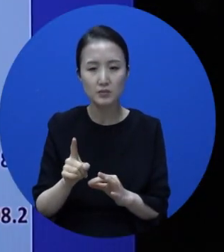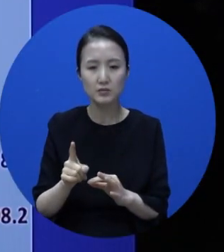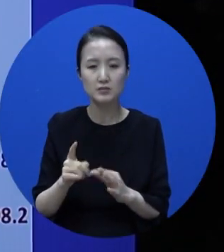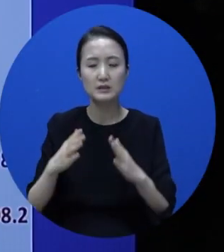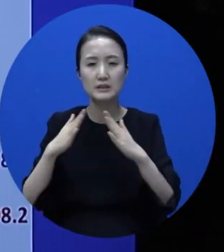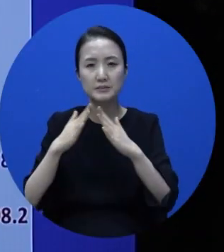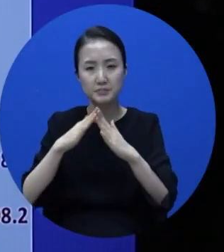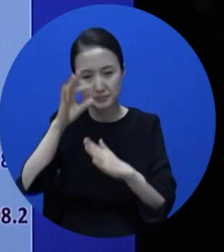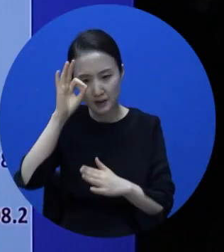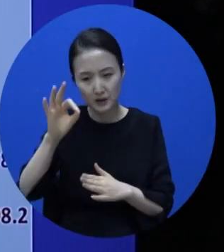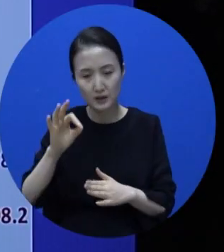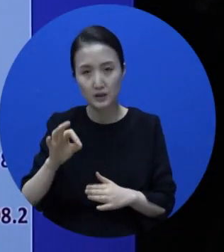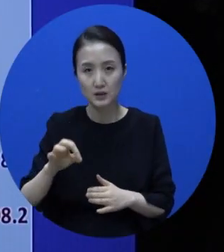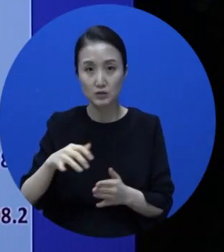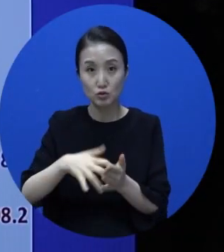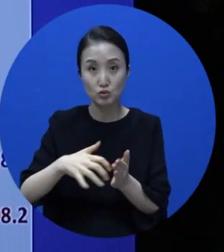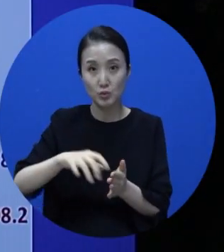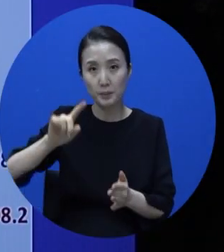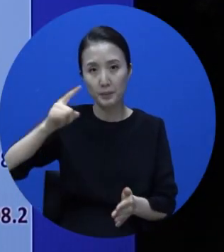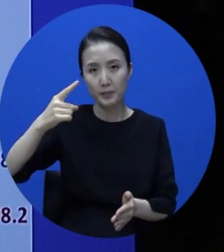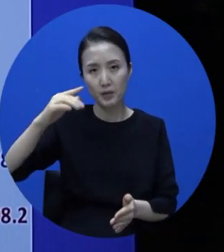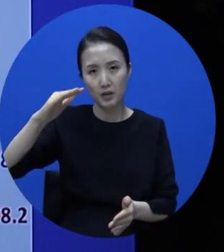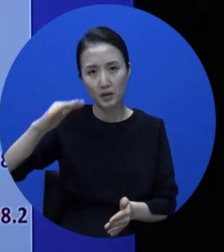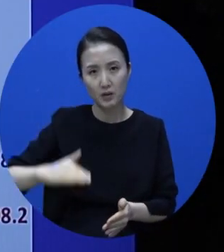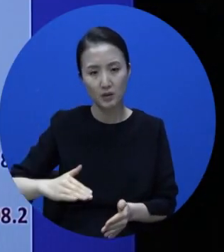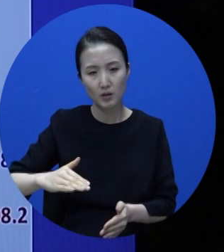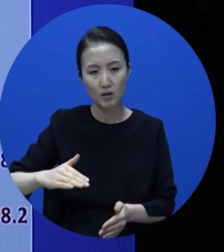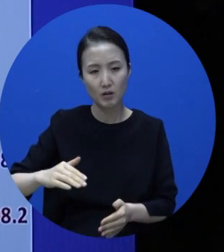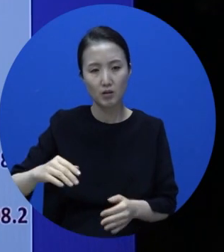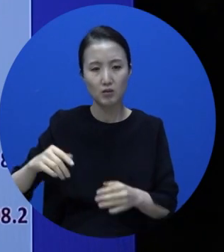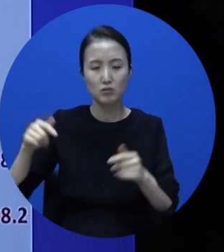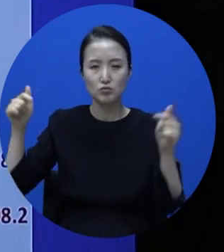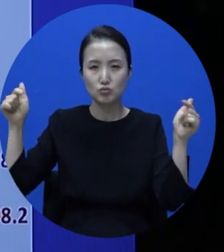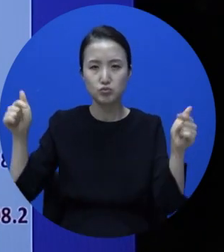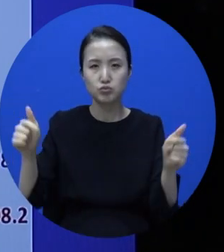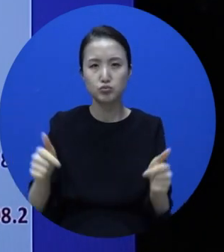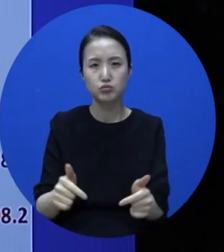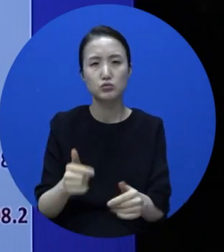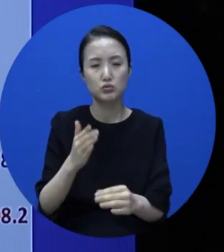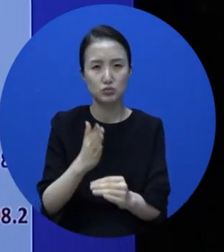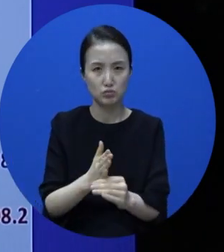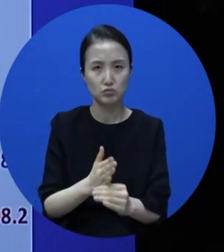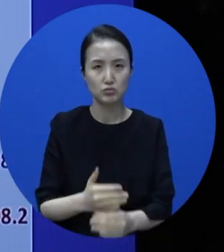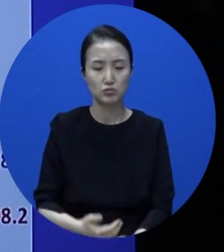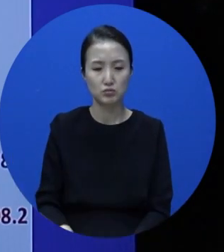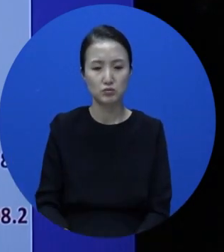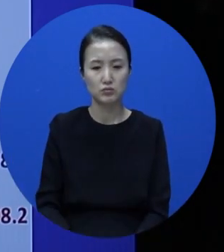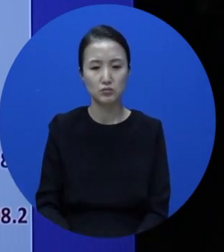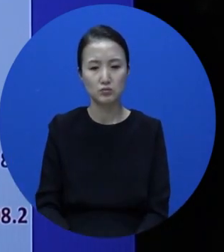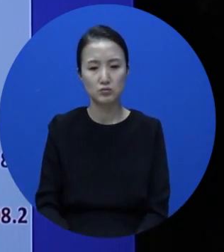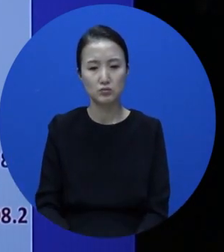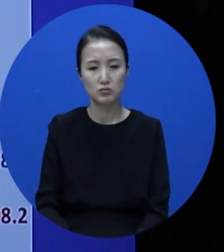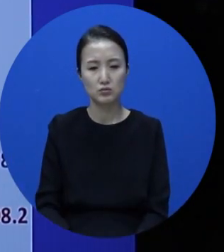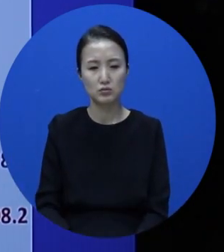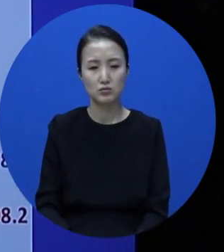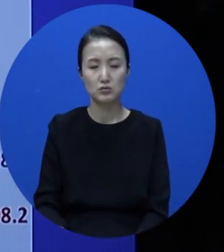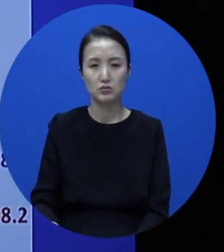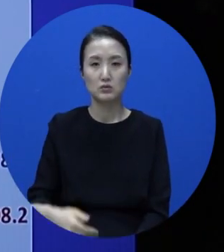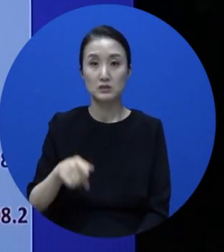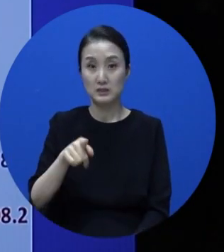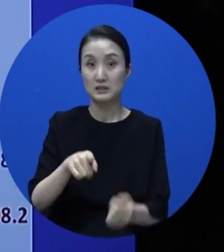급락하고 있습니다 이것은 2019년 보완 해도 경제가 단기적으로